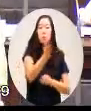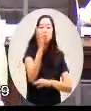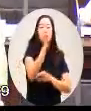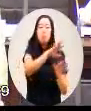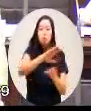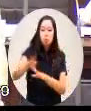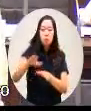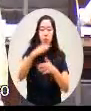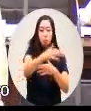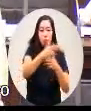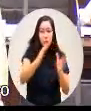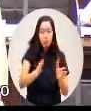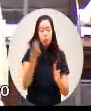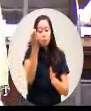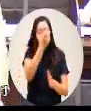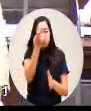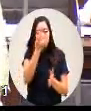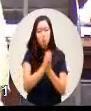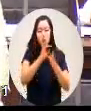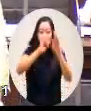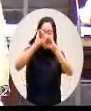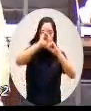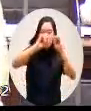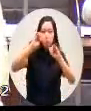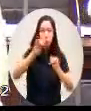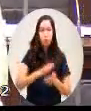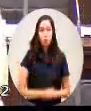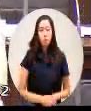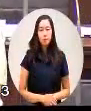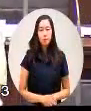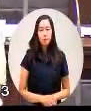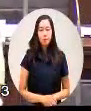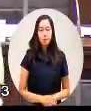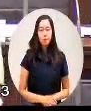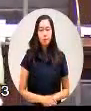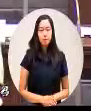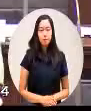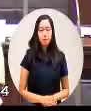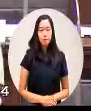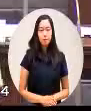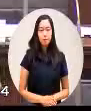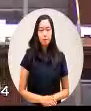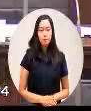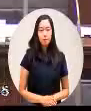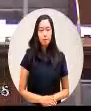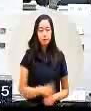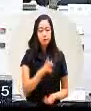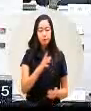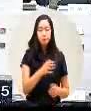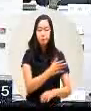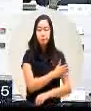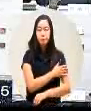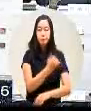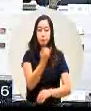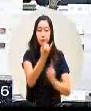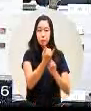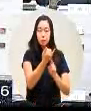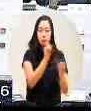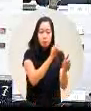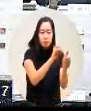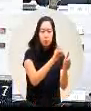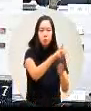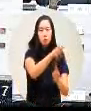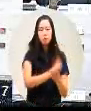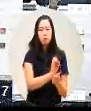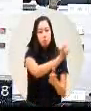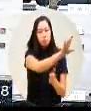政风来请我们的政风处来进行了解。 是这样，谢谢。这不是刻意在搞。